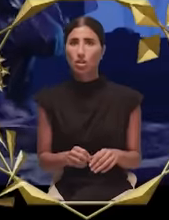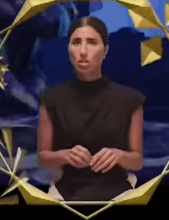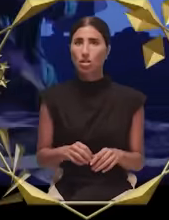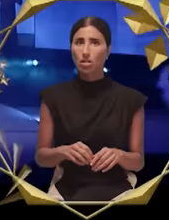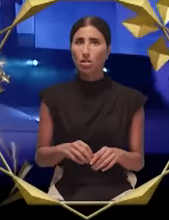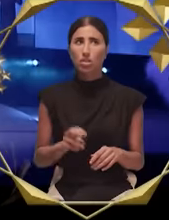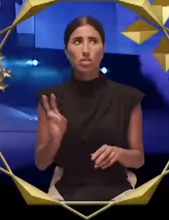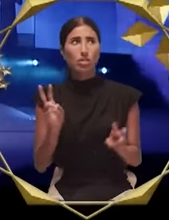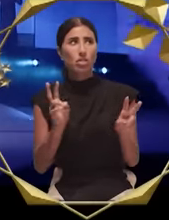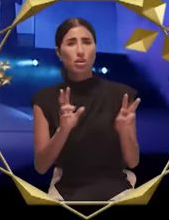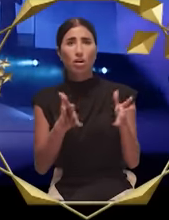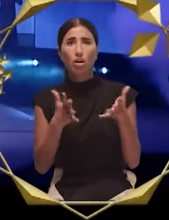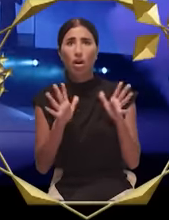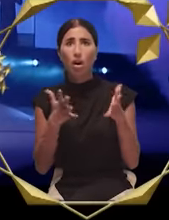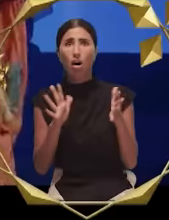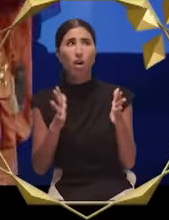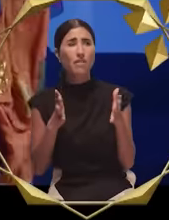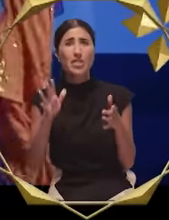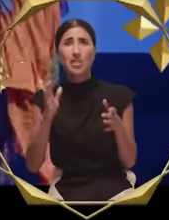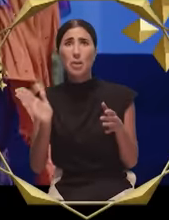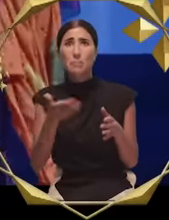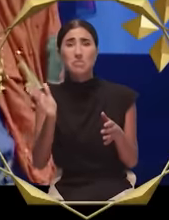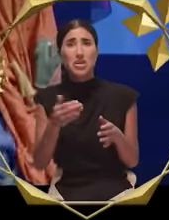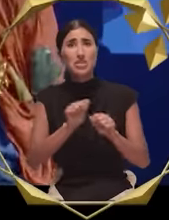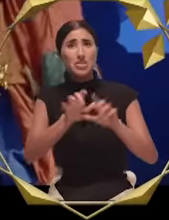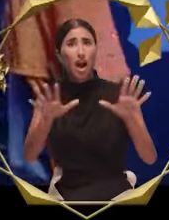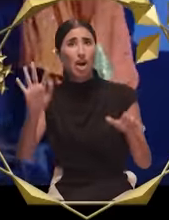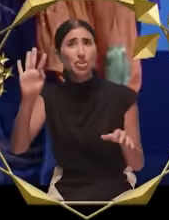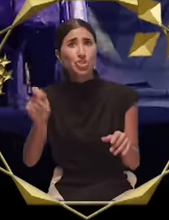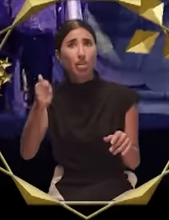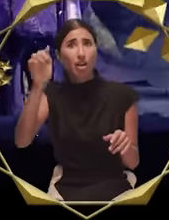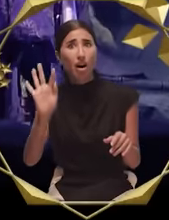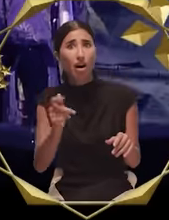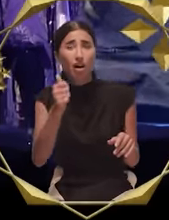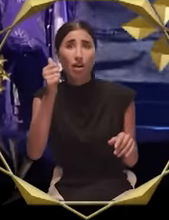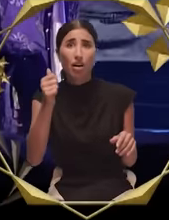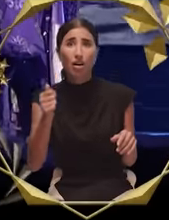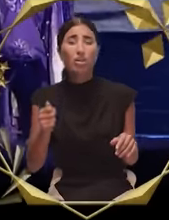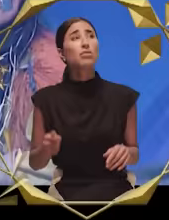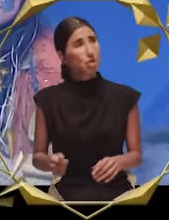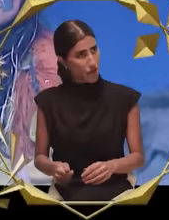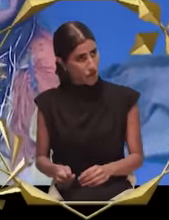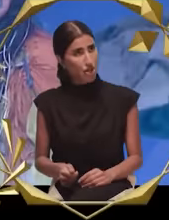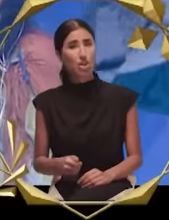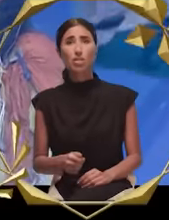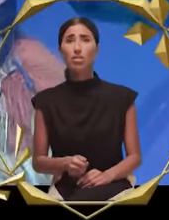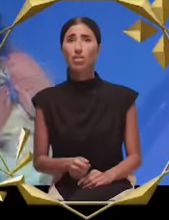شررا شررا مكنسة الساحرة شررا شررا